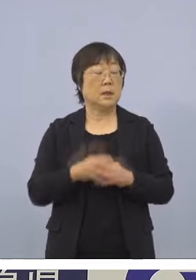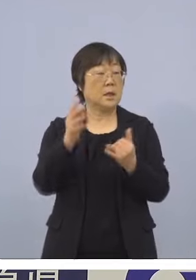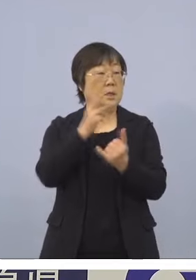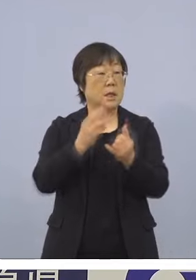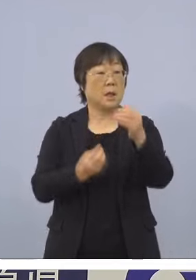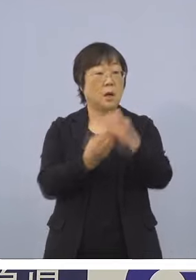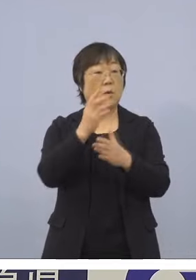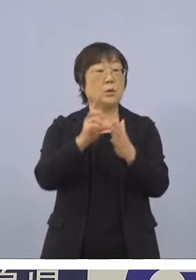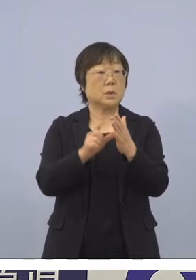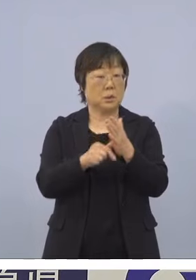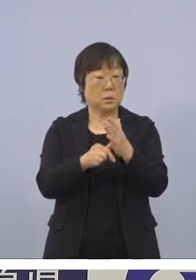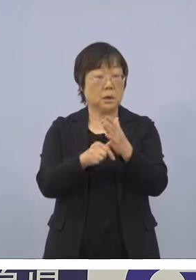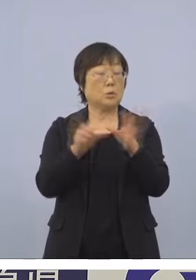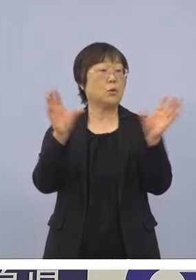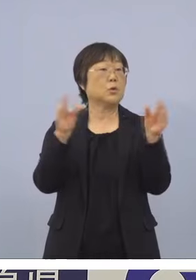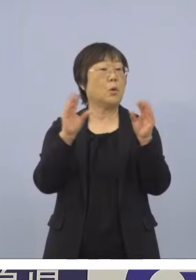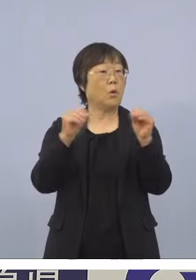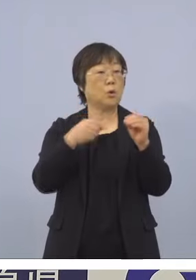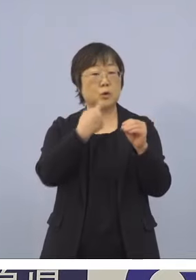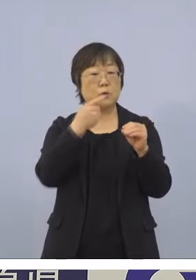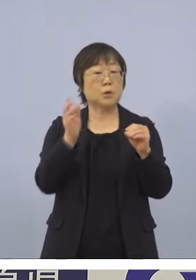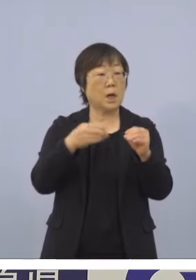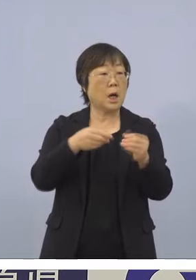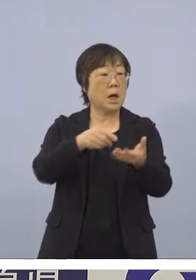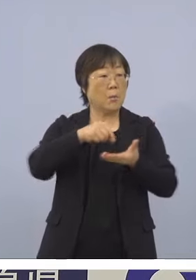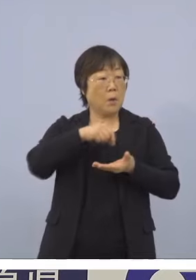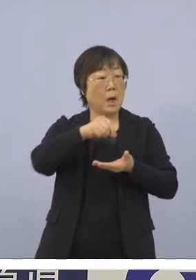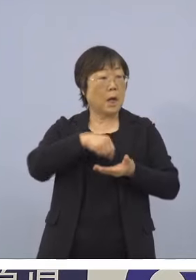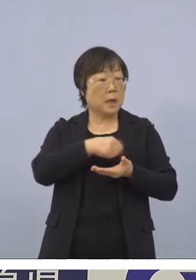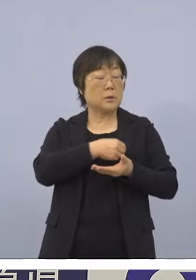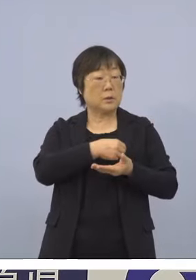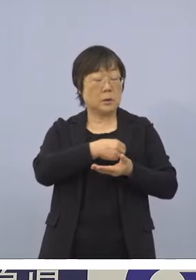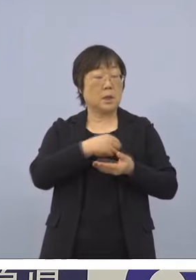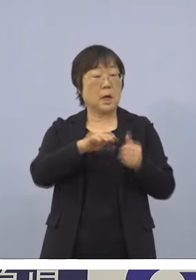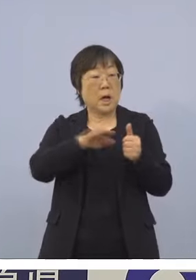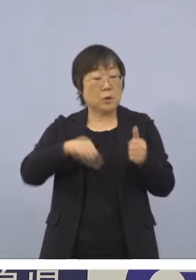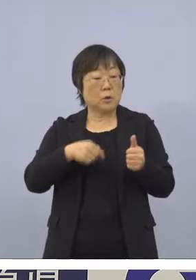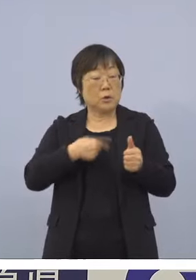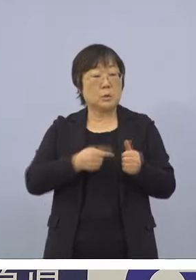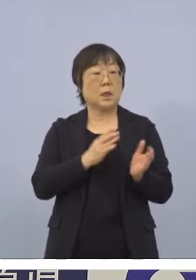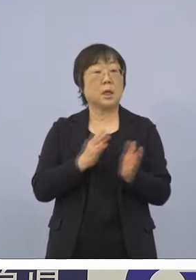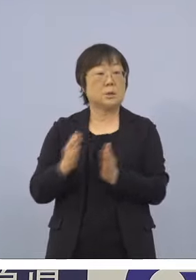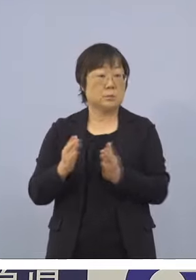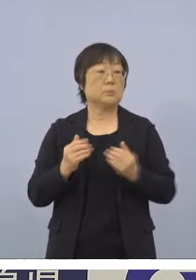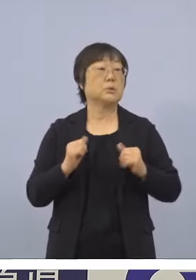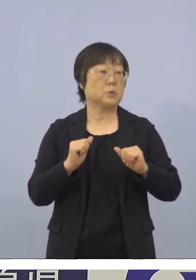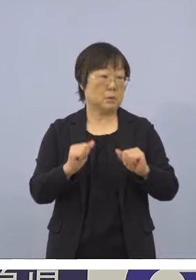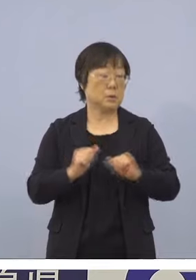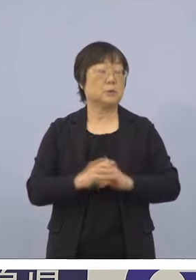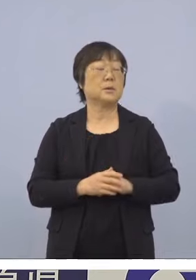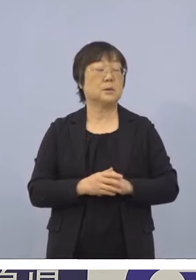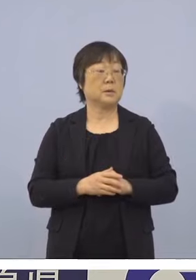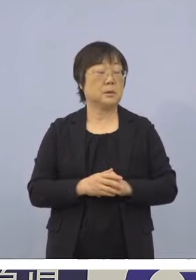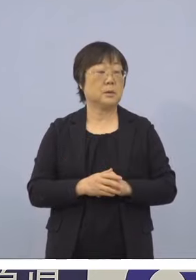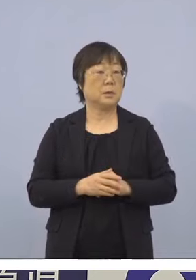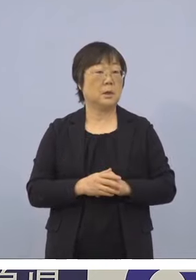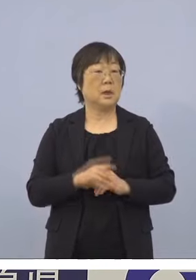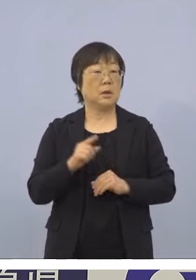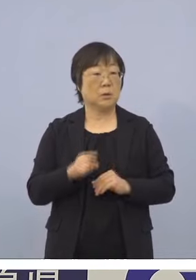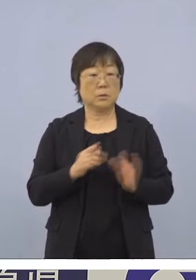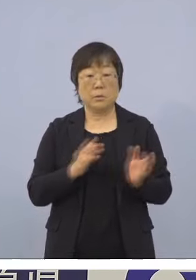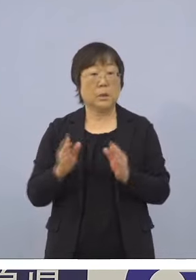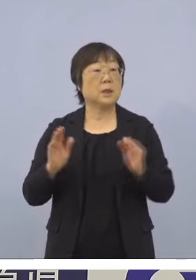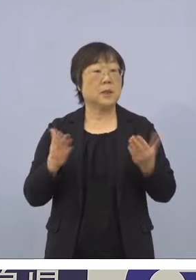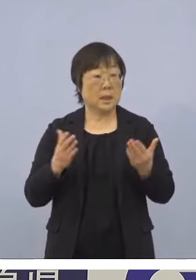害発生時の情報を取得できる環境を自ら整えていただきたいと。これがな